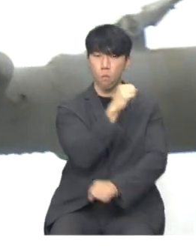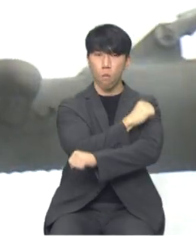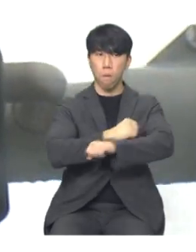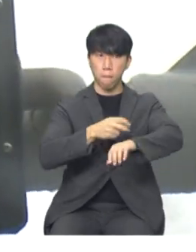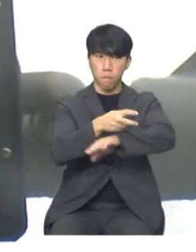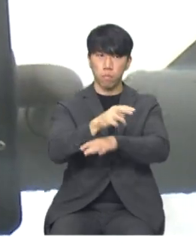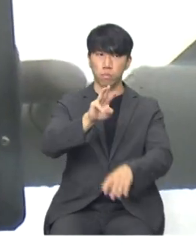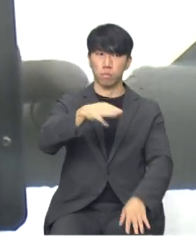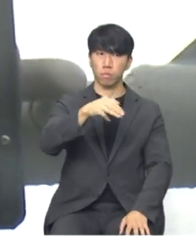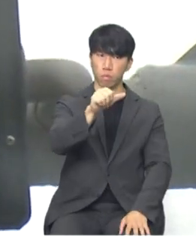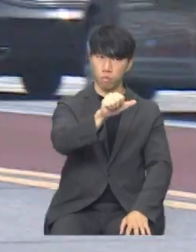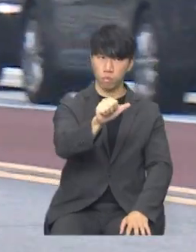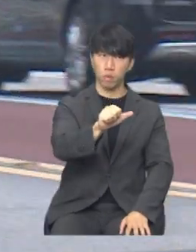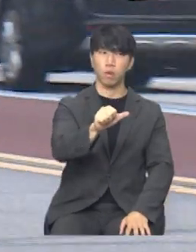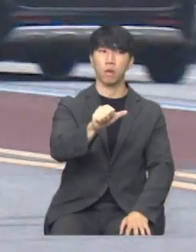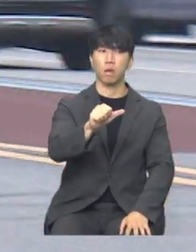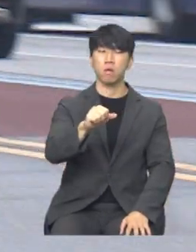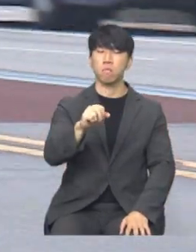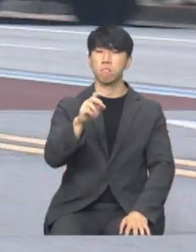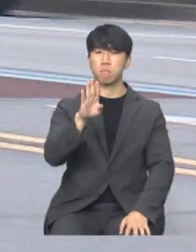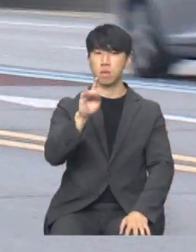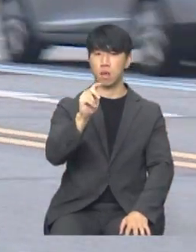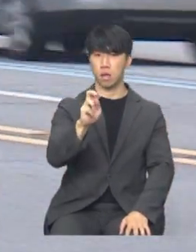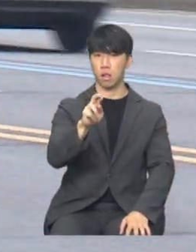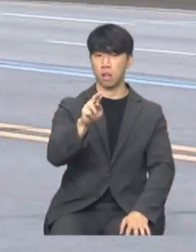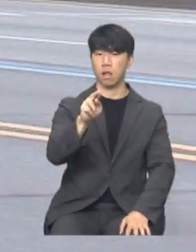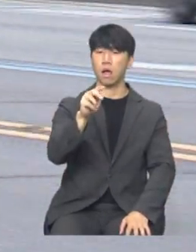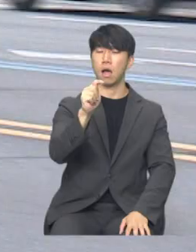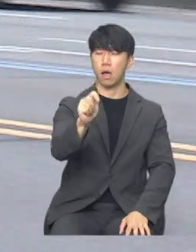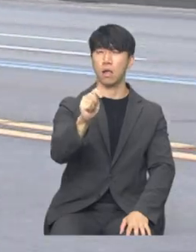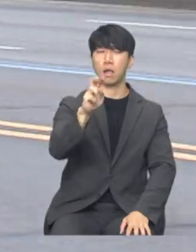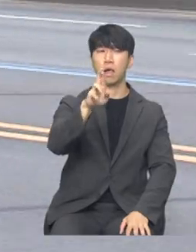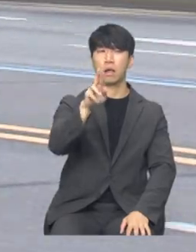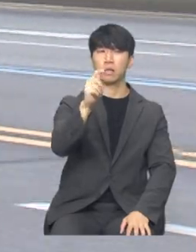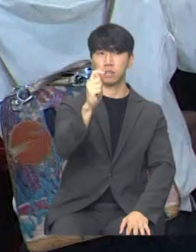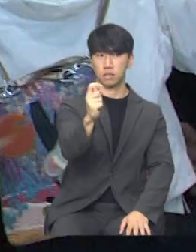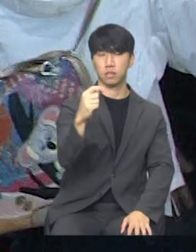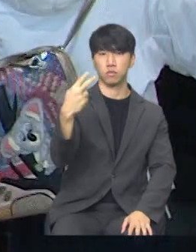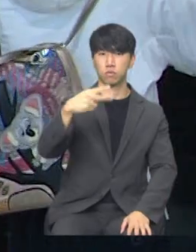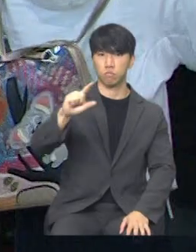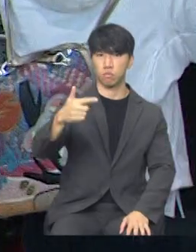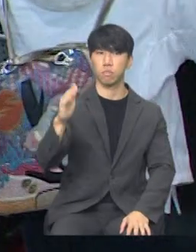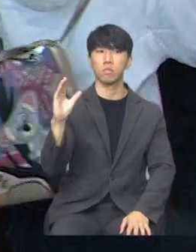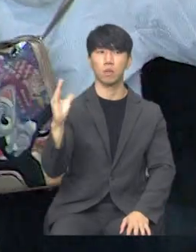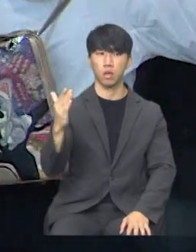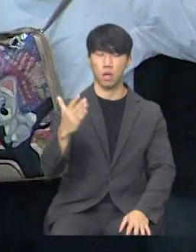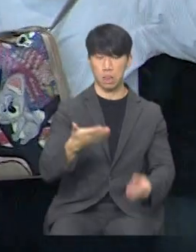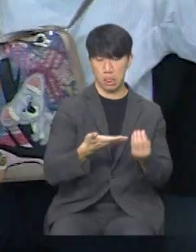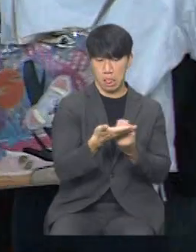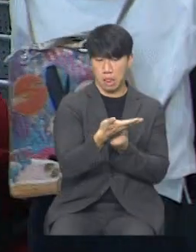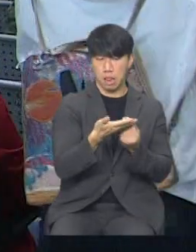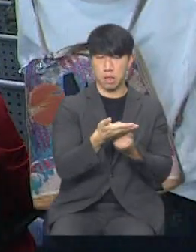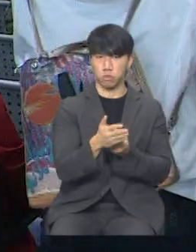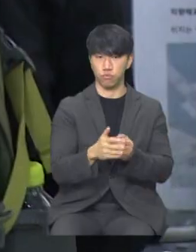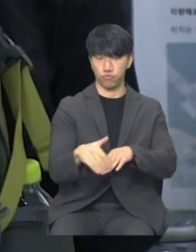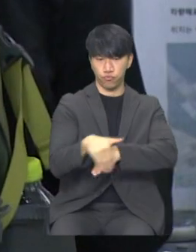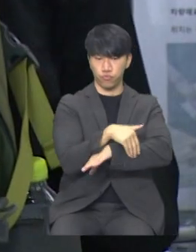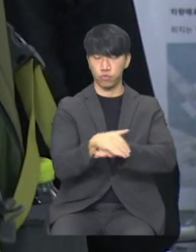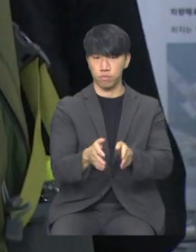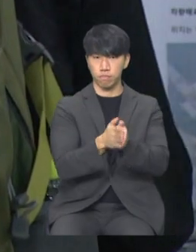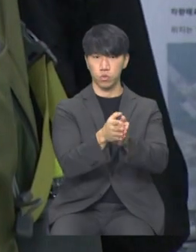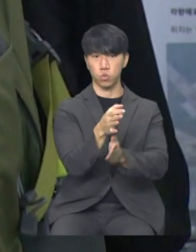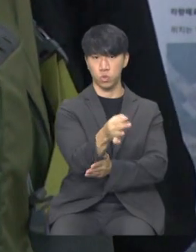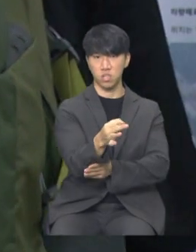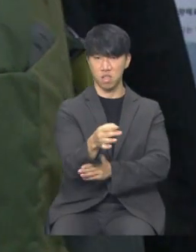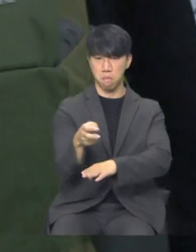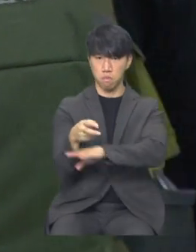350원, 과역급행버스 즉 BRT는 400원 오릅니다. 도서지역을 오가는 섬주민의 여객선 요금도 시내버스